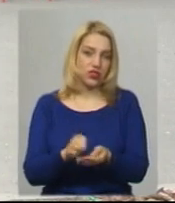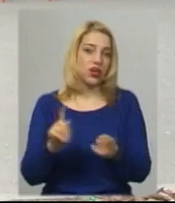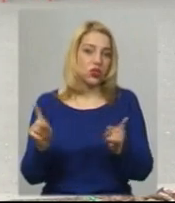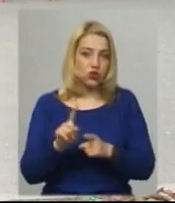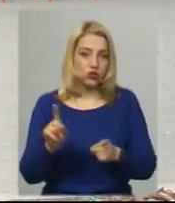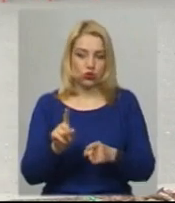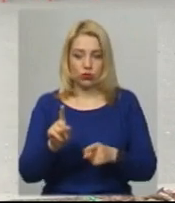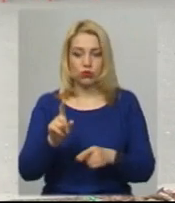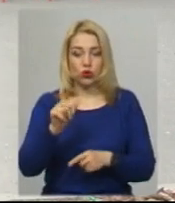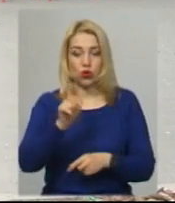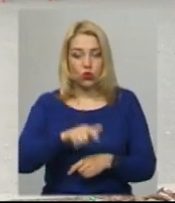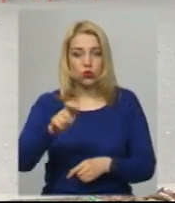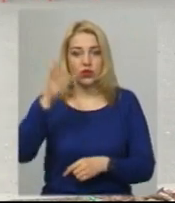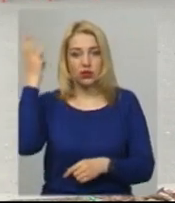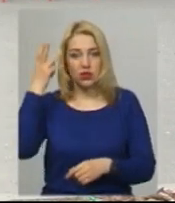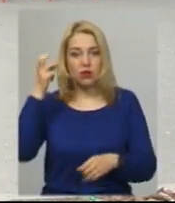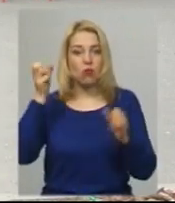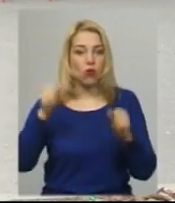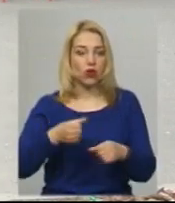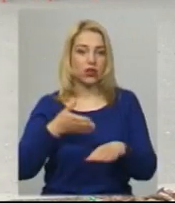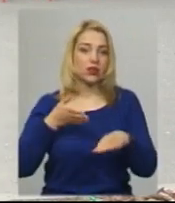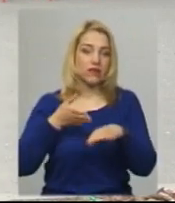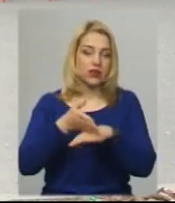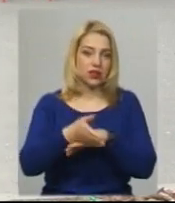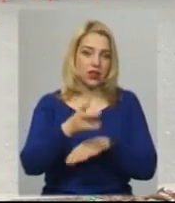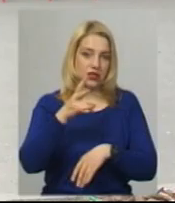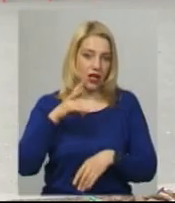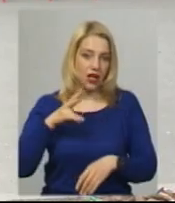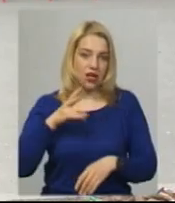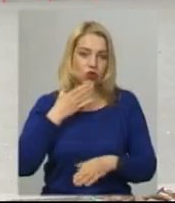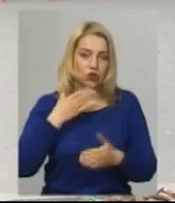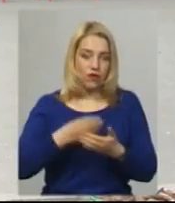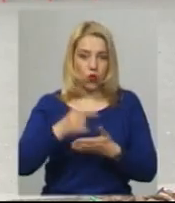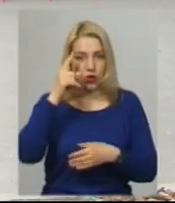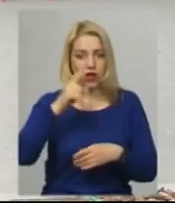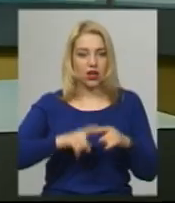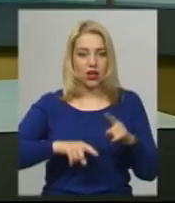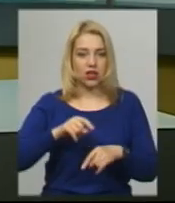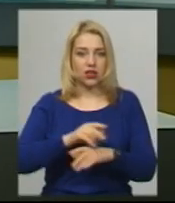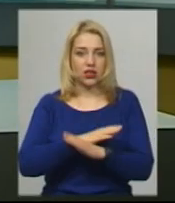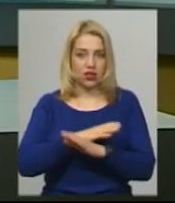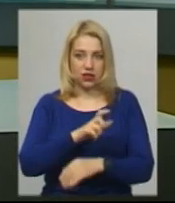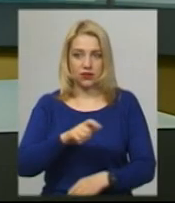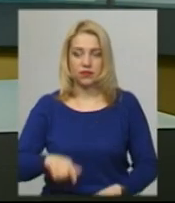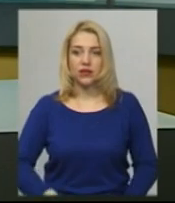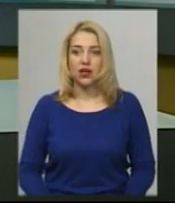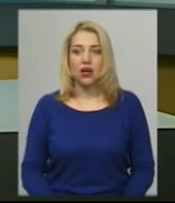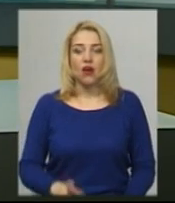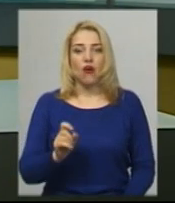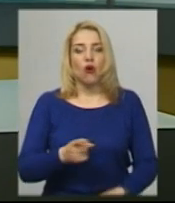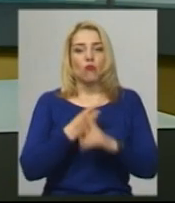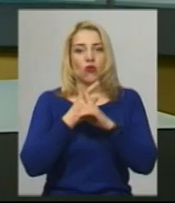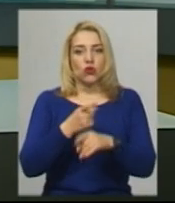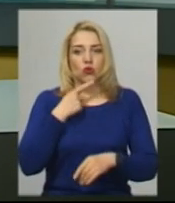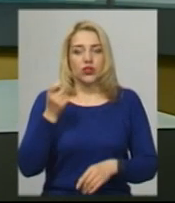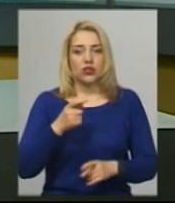хмельничани змогли навідатися на кладовище до своїх рідних, близьких. У провідну неділю не